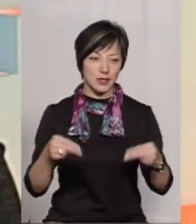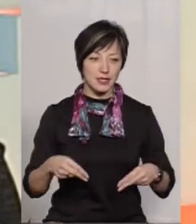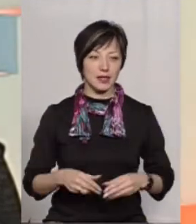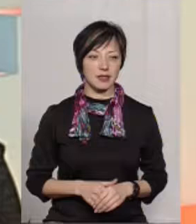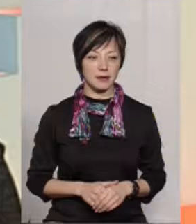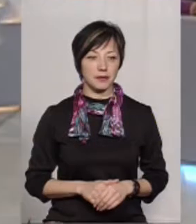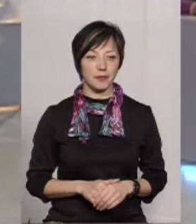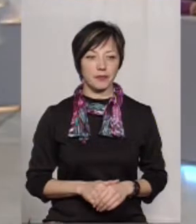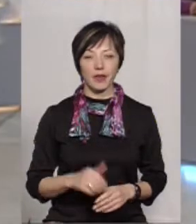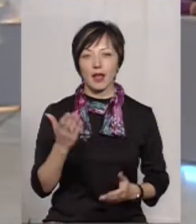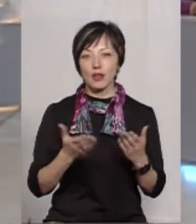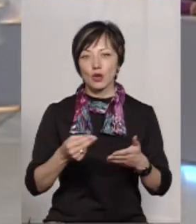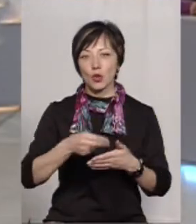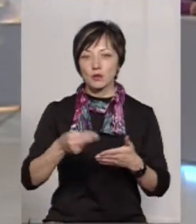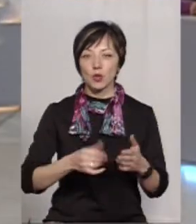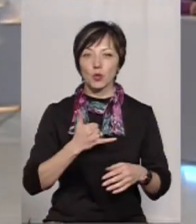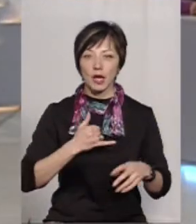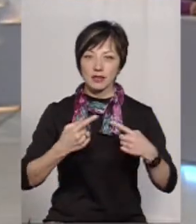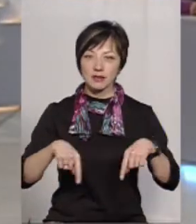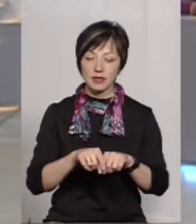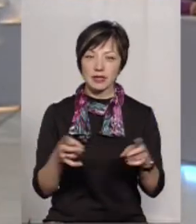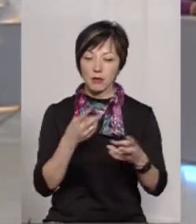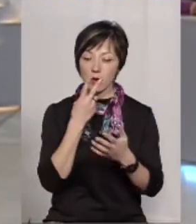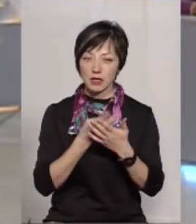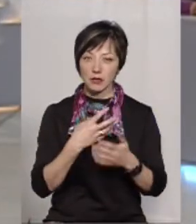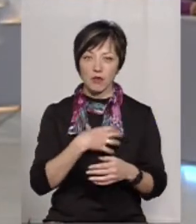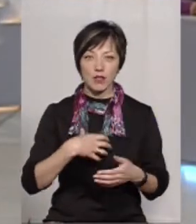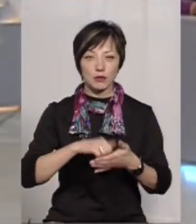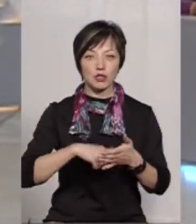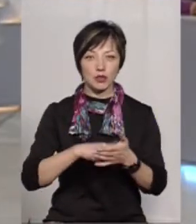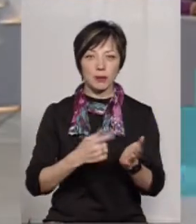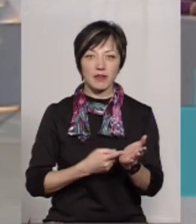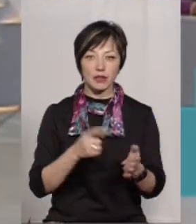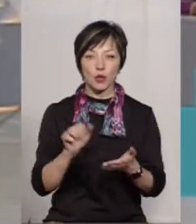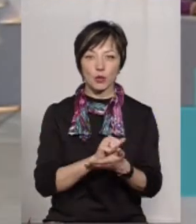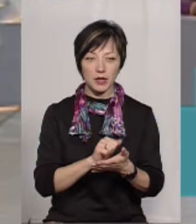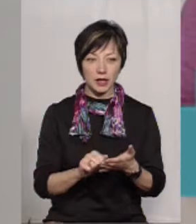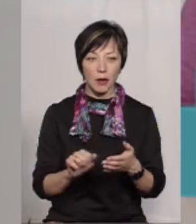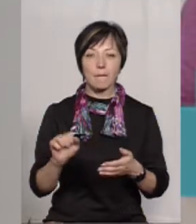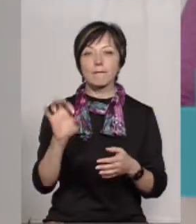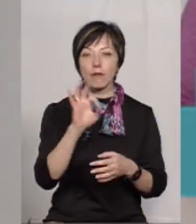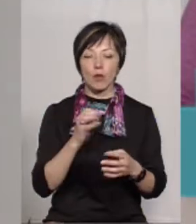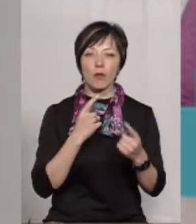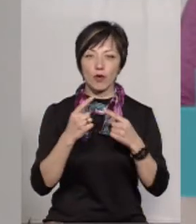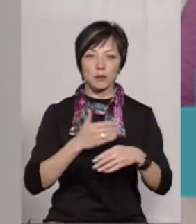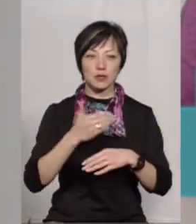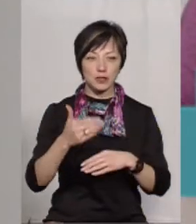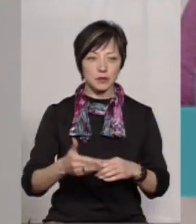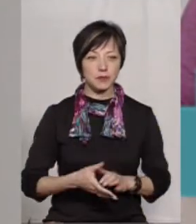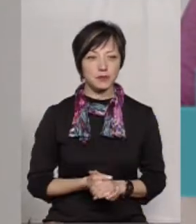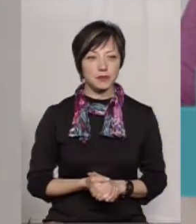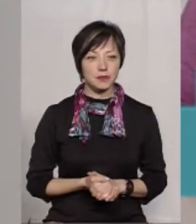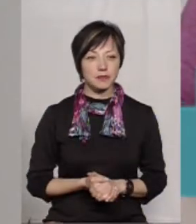там розписалися. Якщо розписуватись у нас в відділі, треба предоставити поважну причину, яка підтверджена документально. Ну, ми про це поговоримо